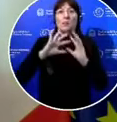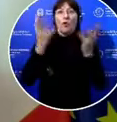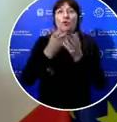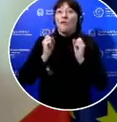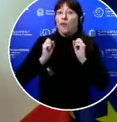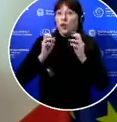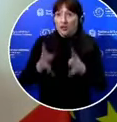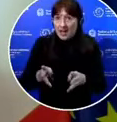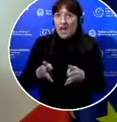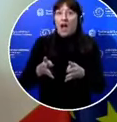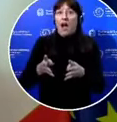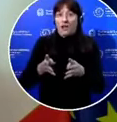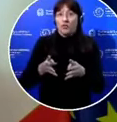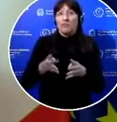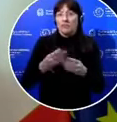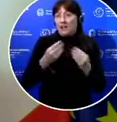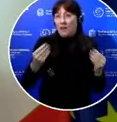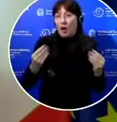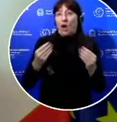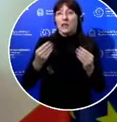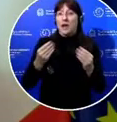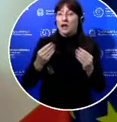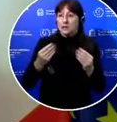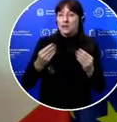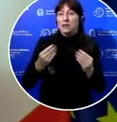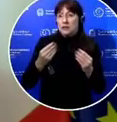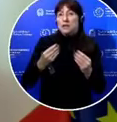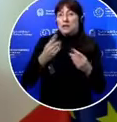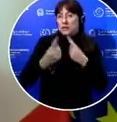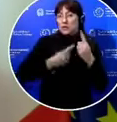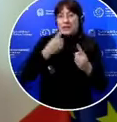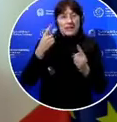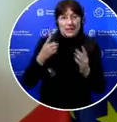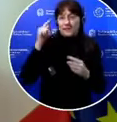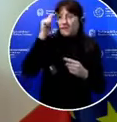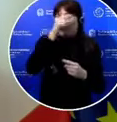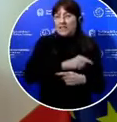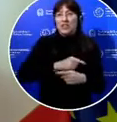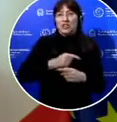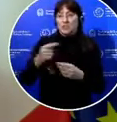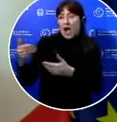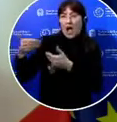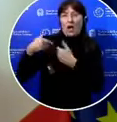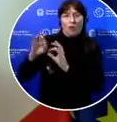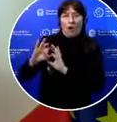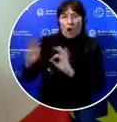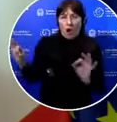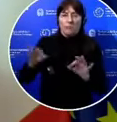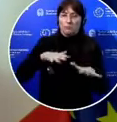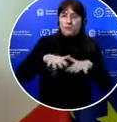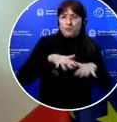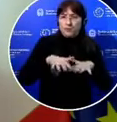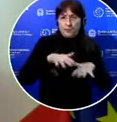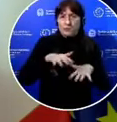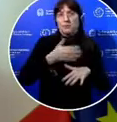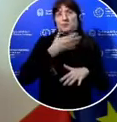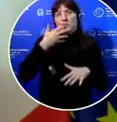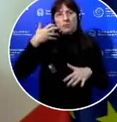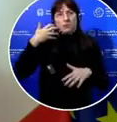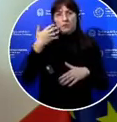che svolge spesso in condizioni difficili e senza particolari aiuti un compito